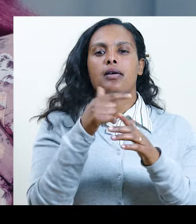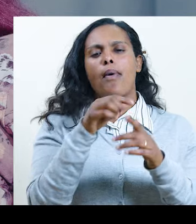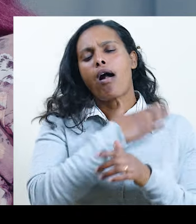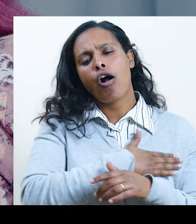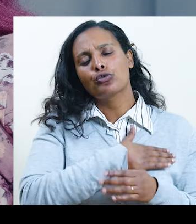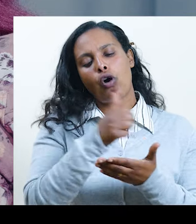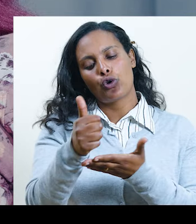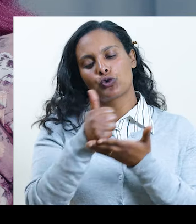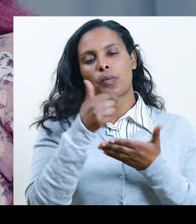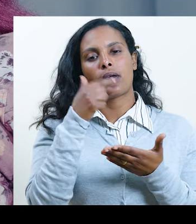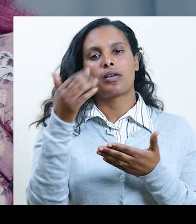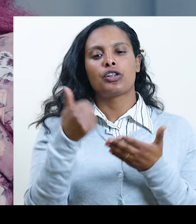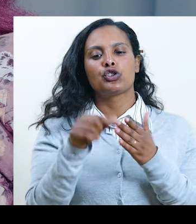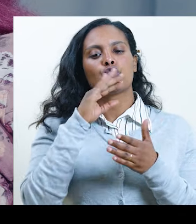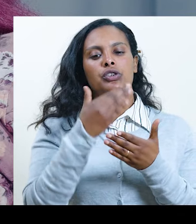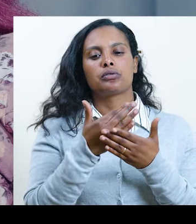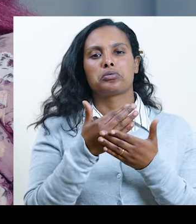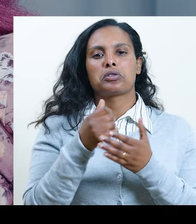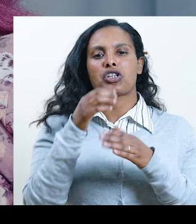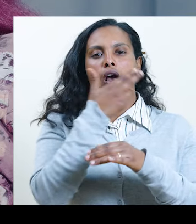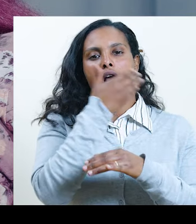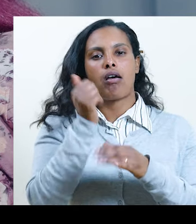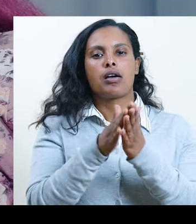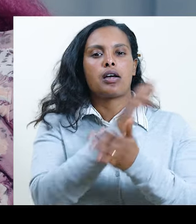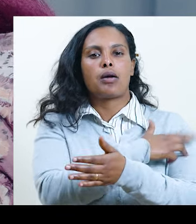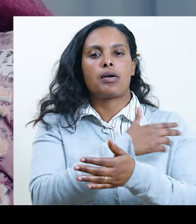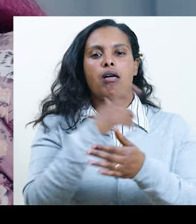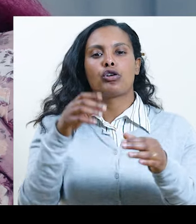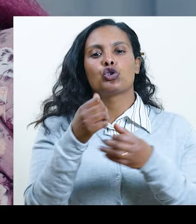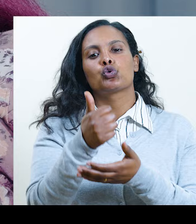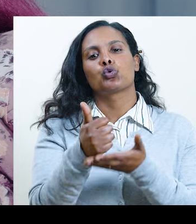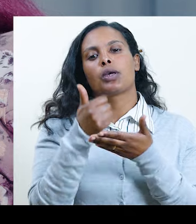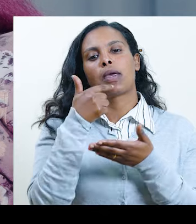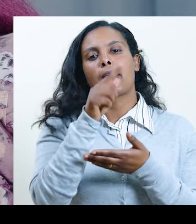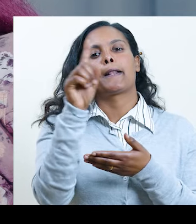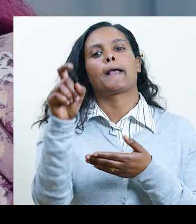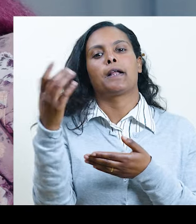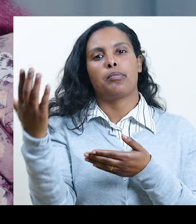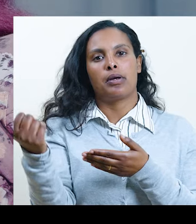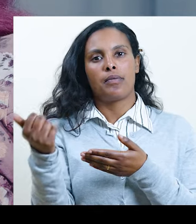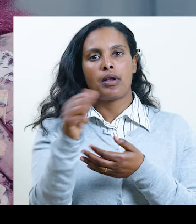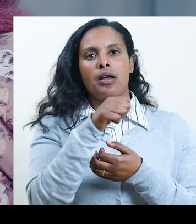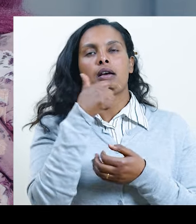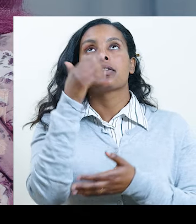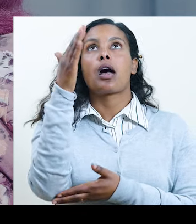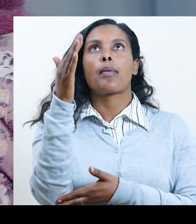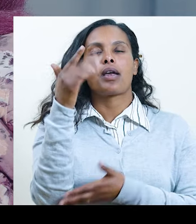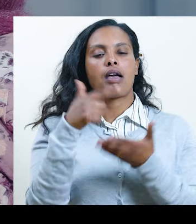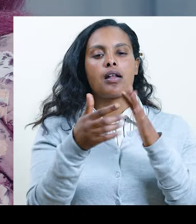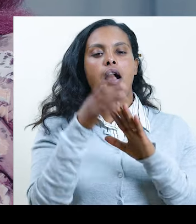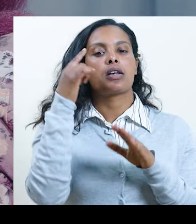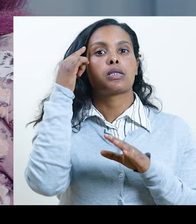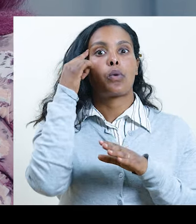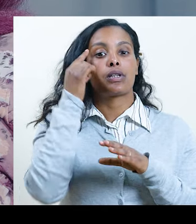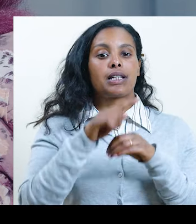ባካችሁ አግዙኝ፣ በቃ እች ልጅ የተሻለ ህክምና ይገባታል ብላችሁ ባካችሁ እርዱኝ ነው ያልኩት። ሌላ አልነበረ። ግን እግዚአብሔር